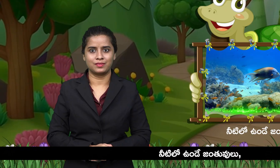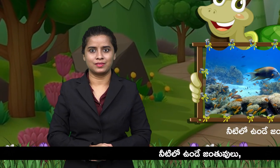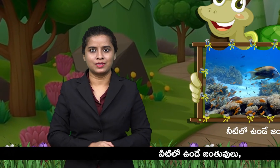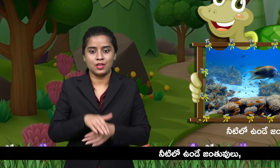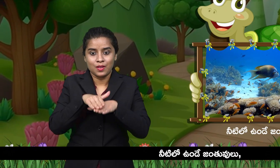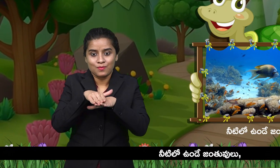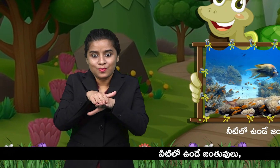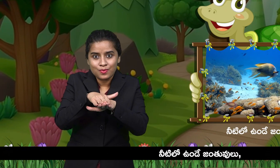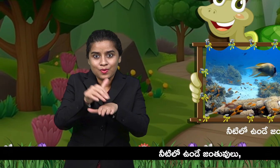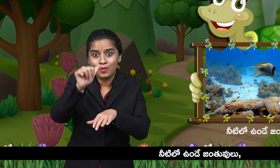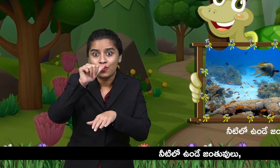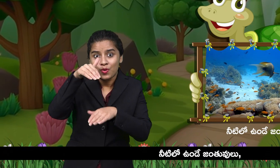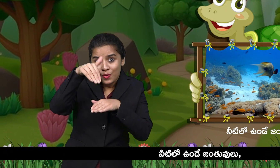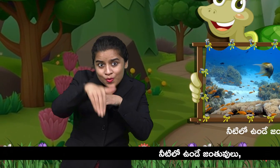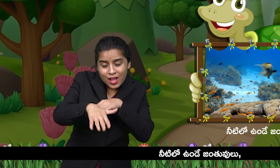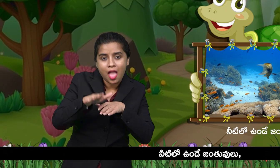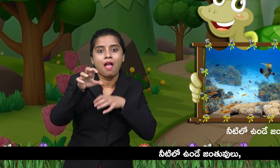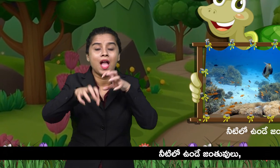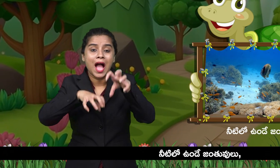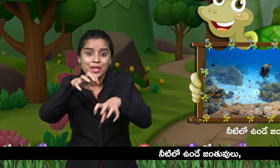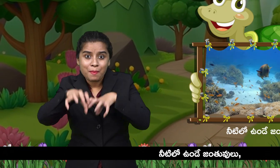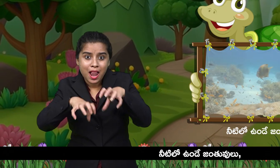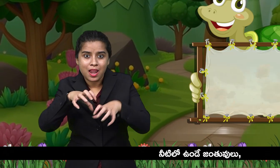నీటిలో ఉండే జంతువులు,